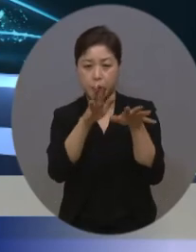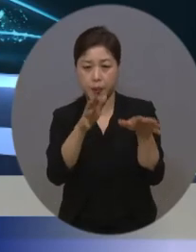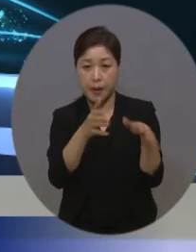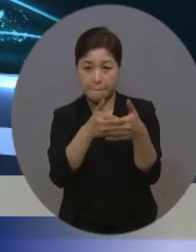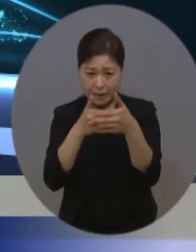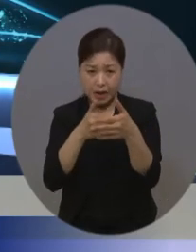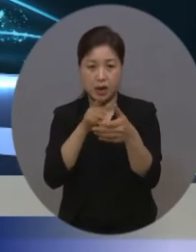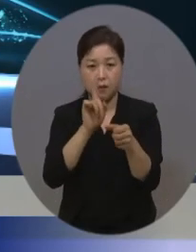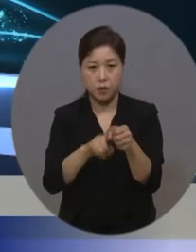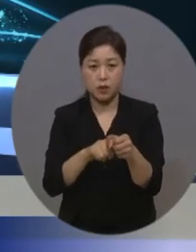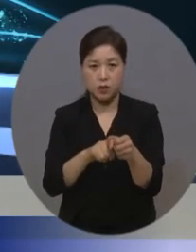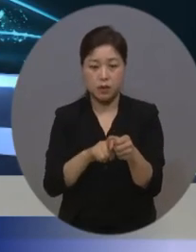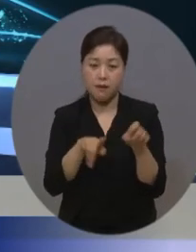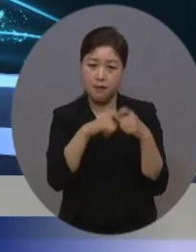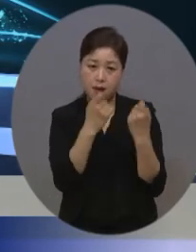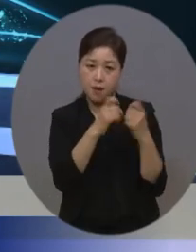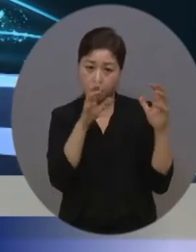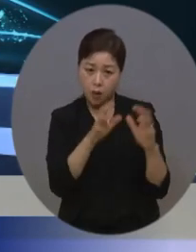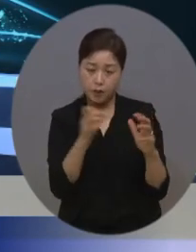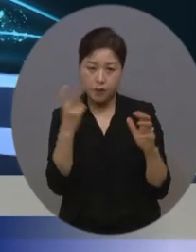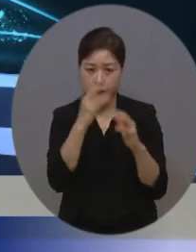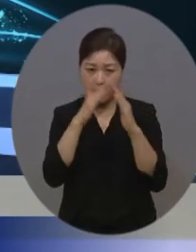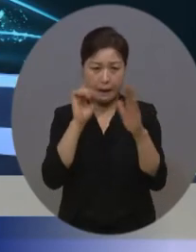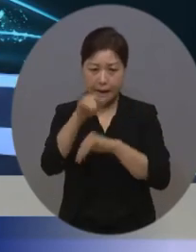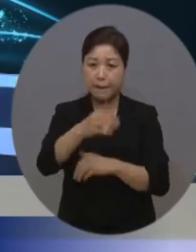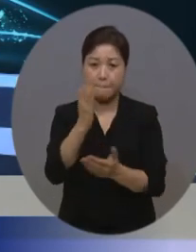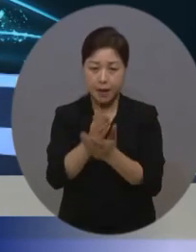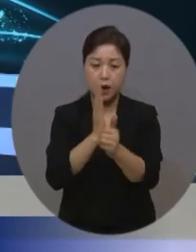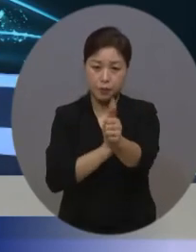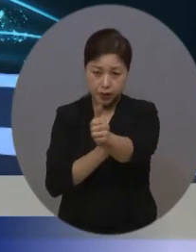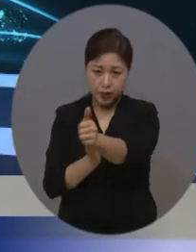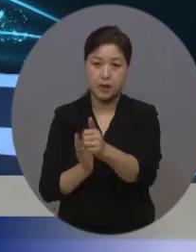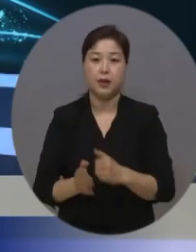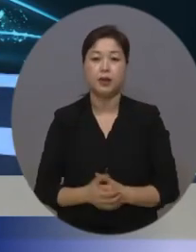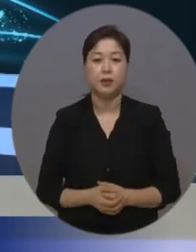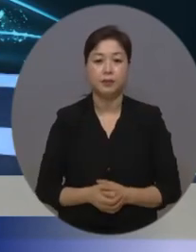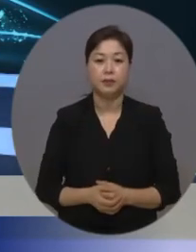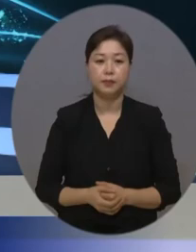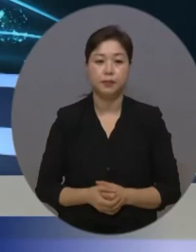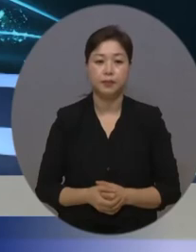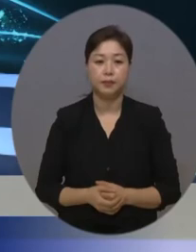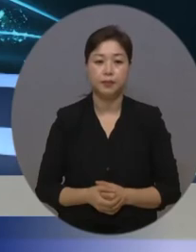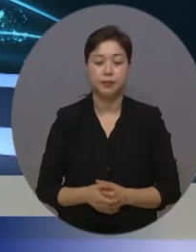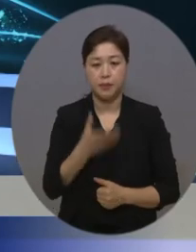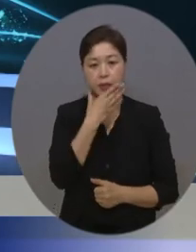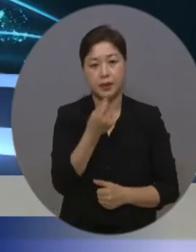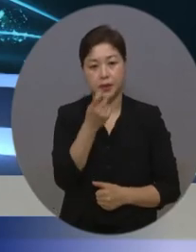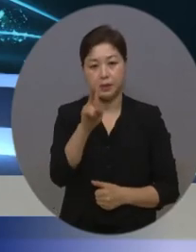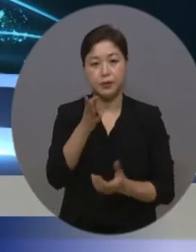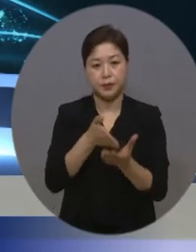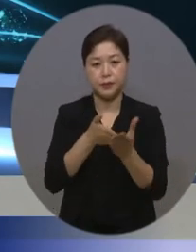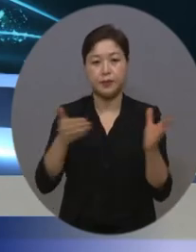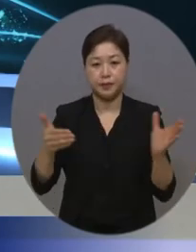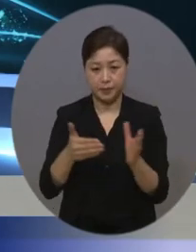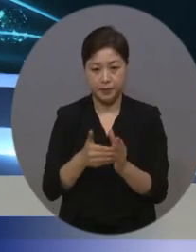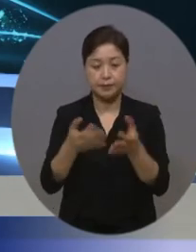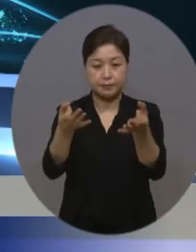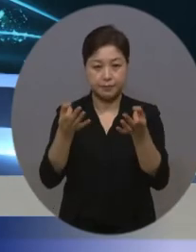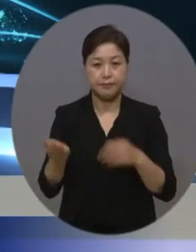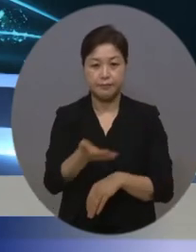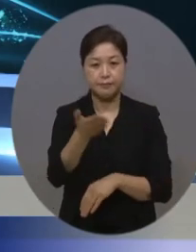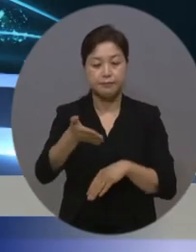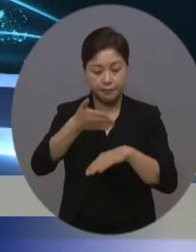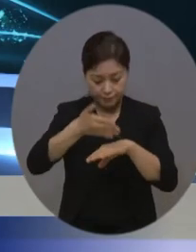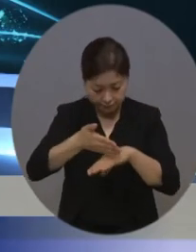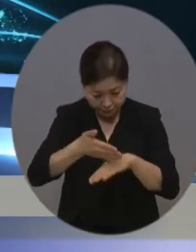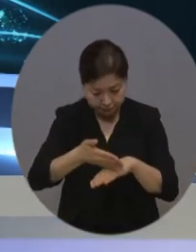위해 가급적 사적 모임과 외출을 자제하시기를 당부드립니다. 이상 복지TV 뉴스를 마칩니다. 시청해주신